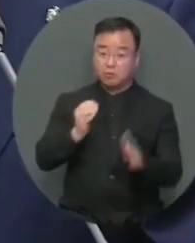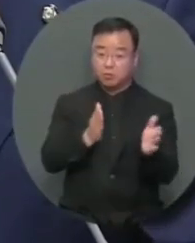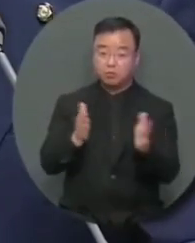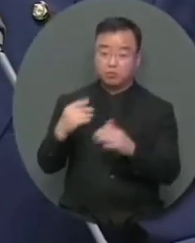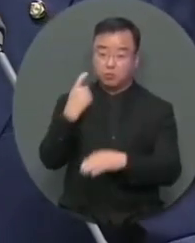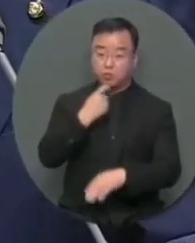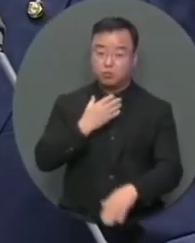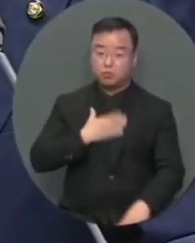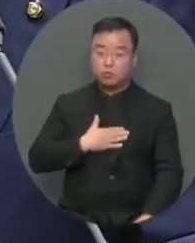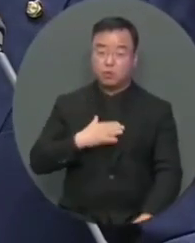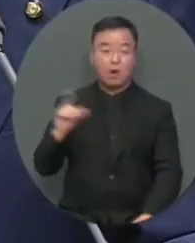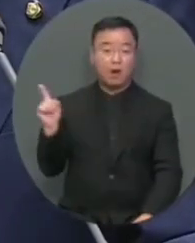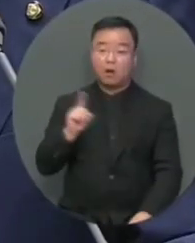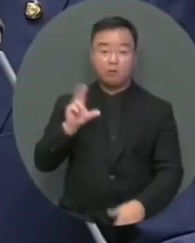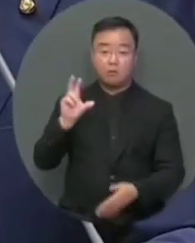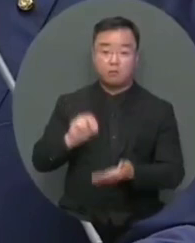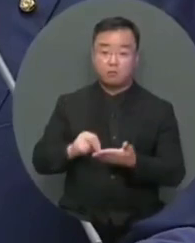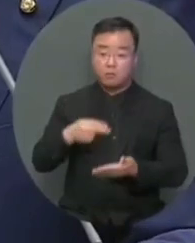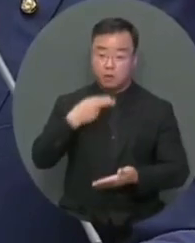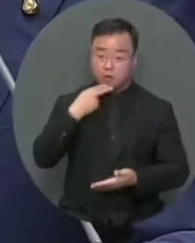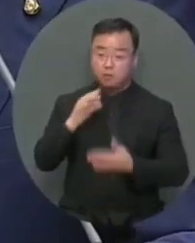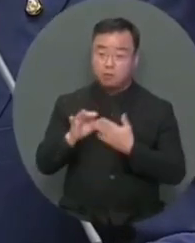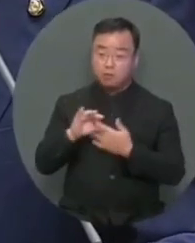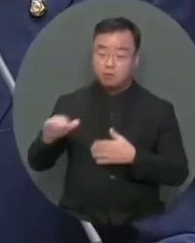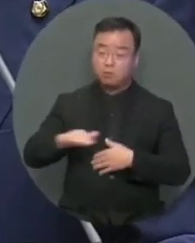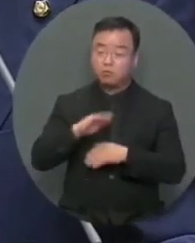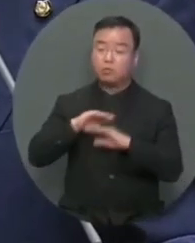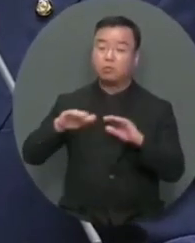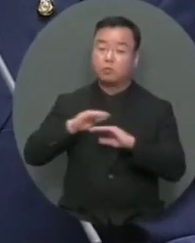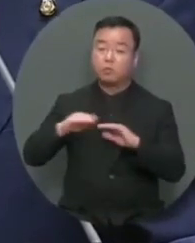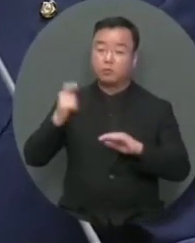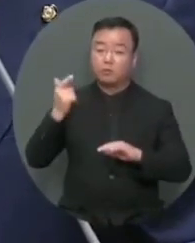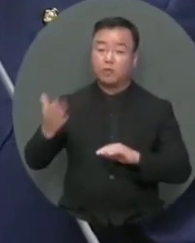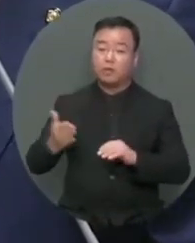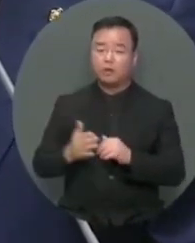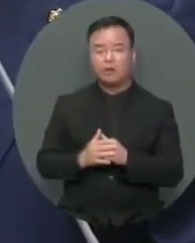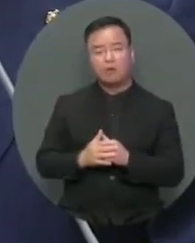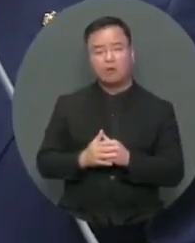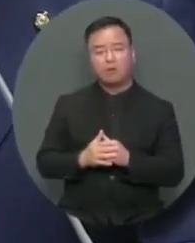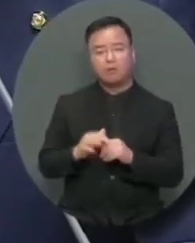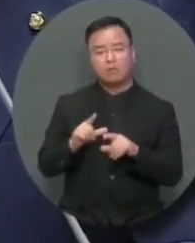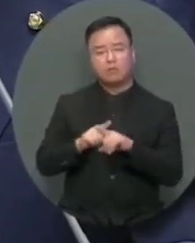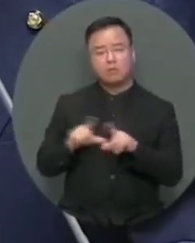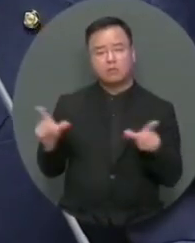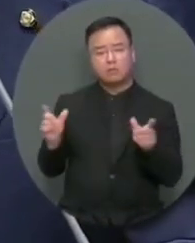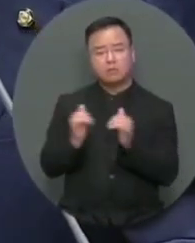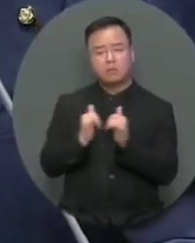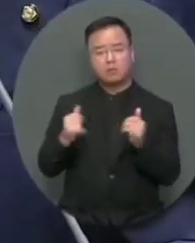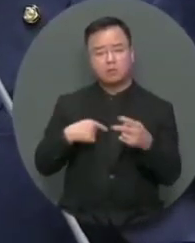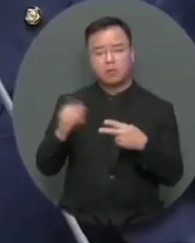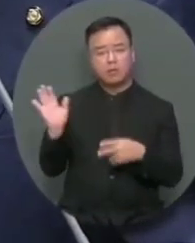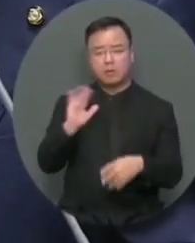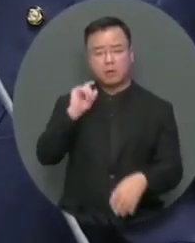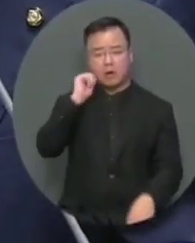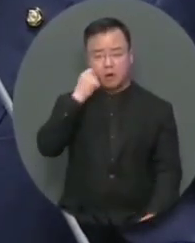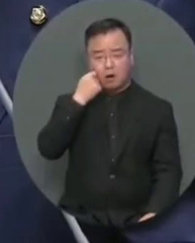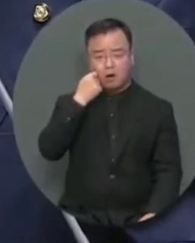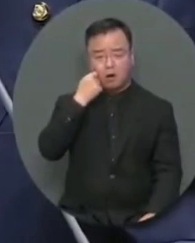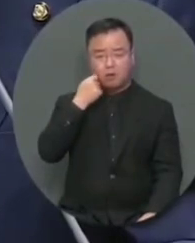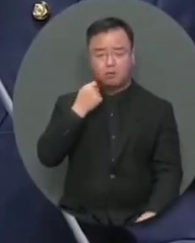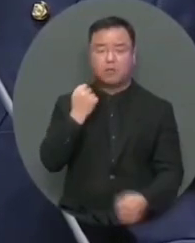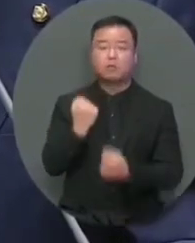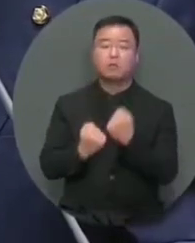왜 아무 문제가 없다면서 일본이 사고를 치고 우리가 뒤수습을 해야 되는지 일반 국민들은 좀 납득하기 어렵는데 그 점 좀 해명해